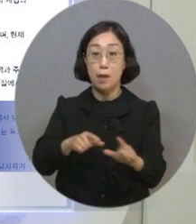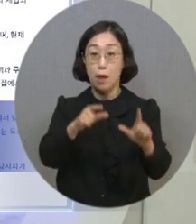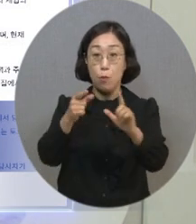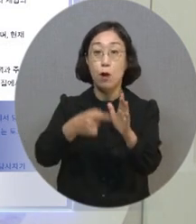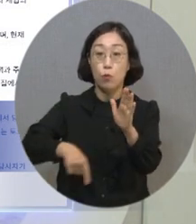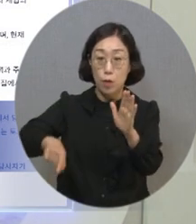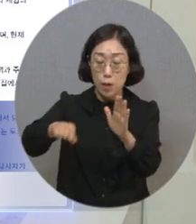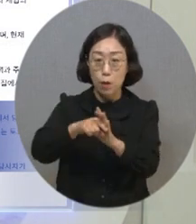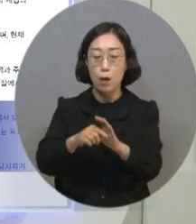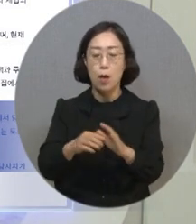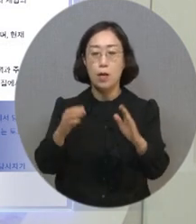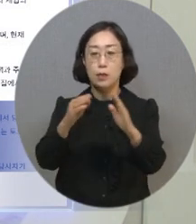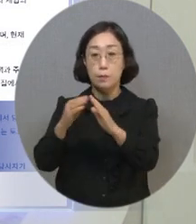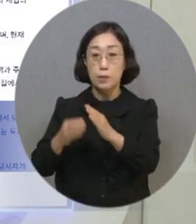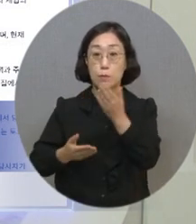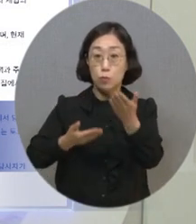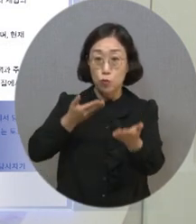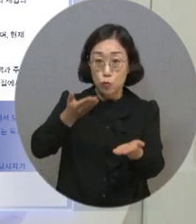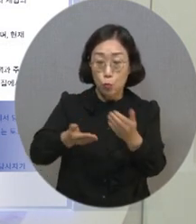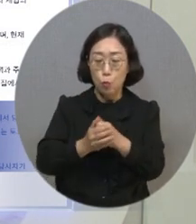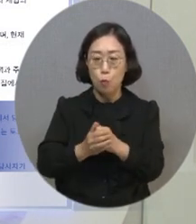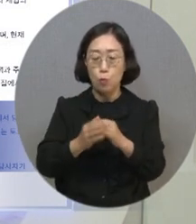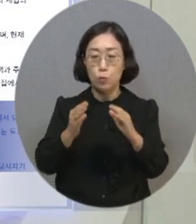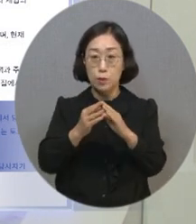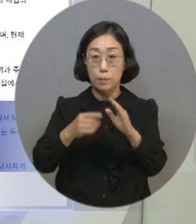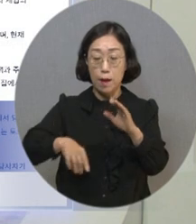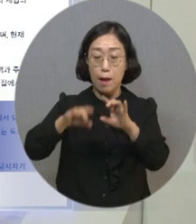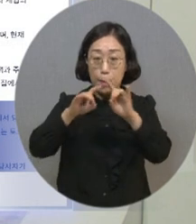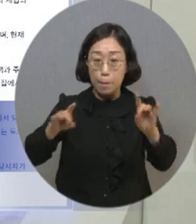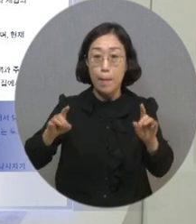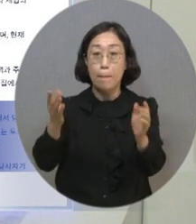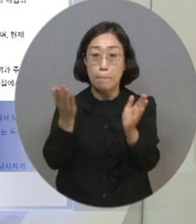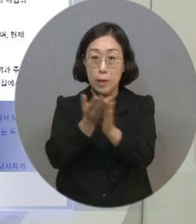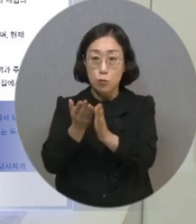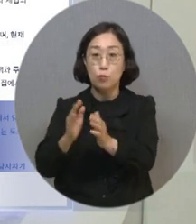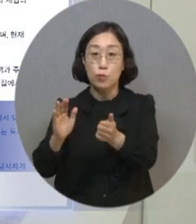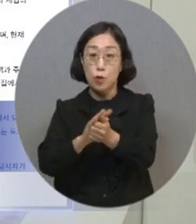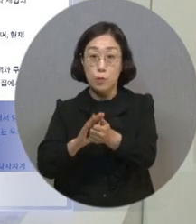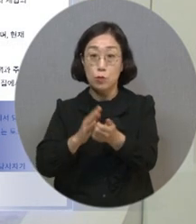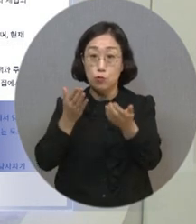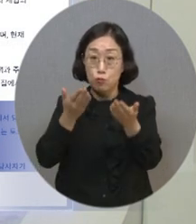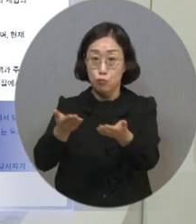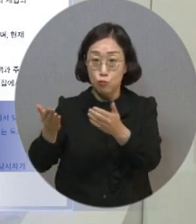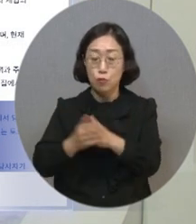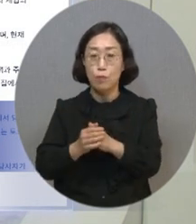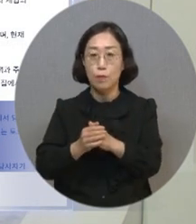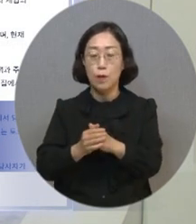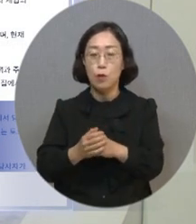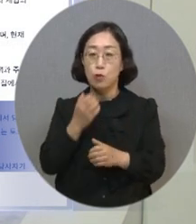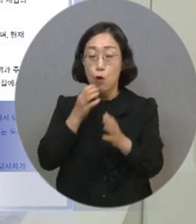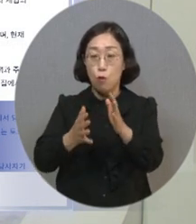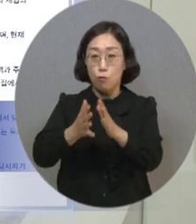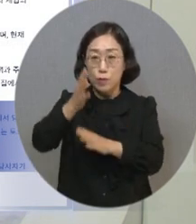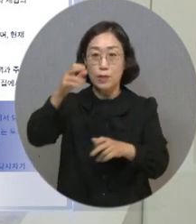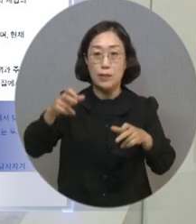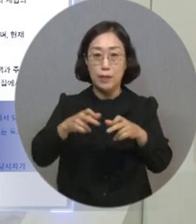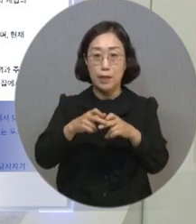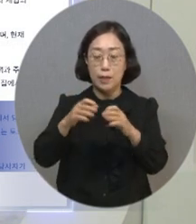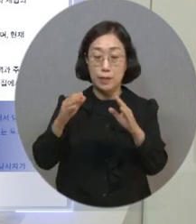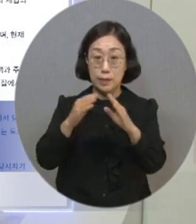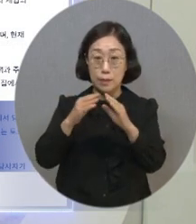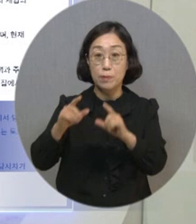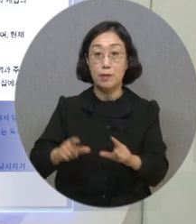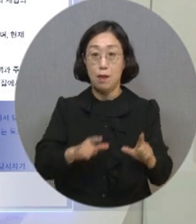자립생활 주택 등을 제공하고 입주자 개별 맞춤 서비스를 지원 연기하는이 서울시 장애인 주거 서비스